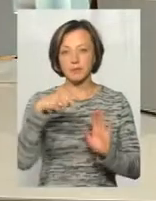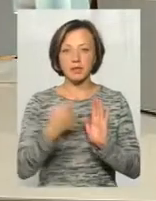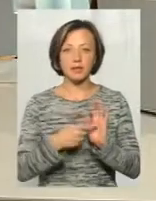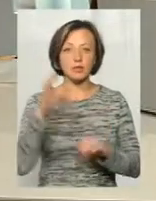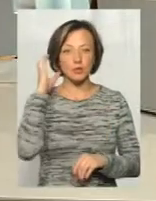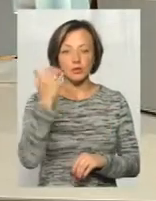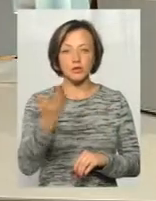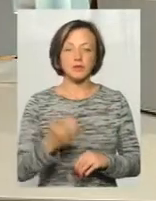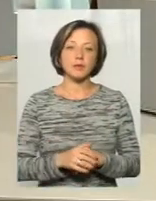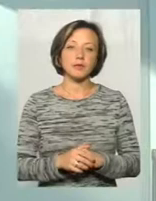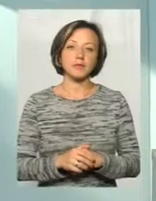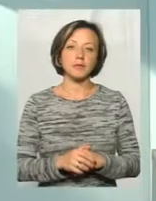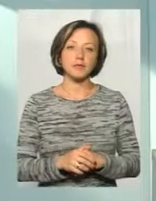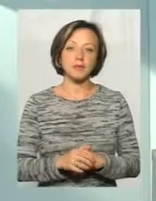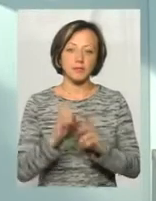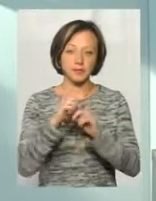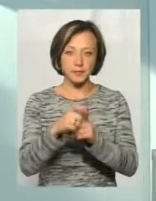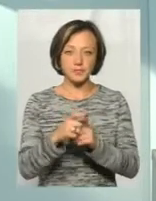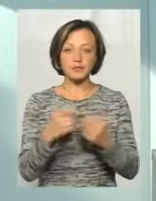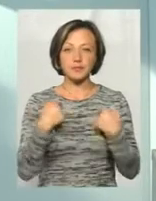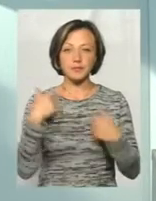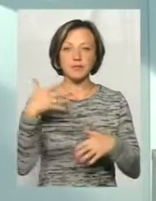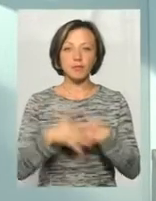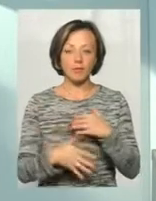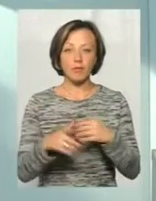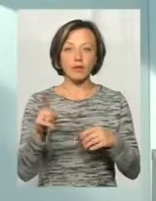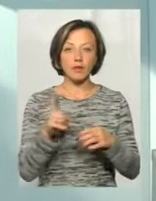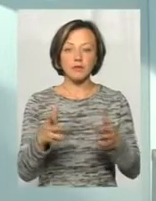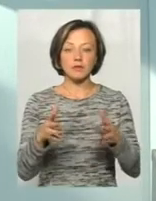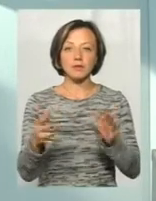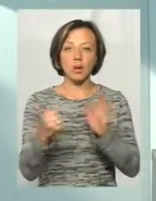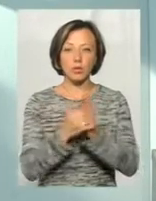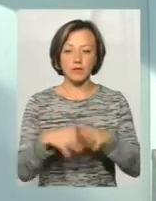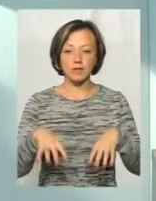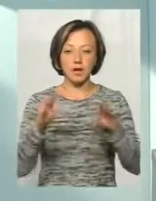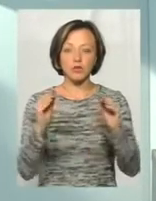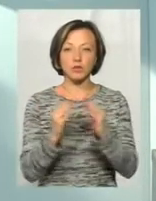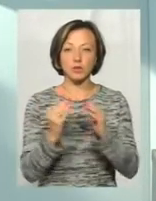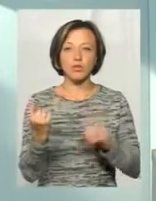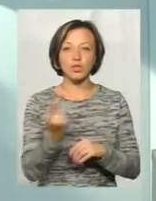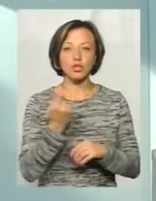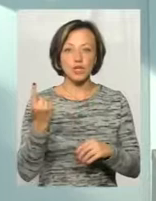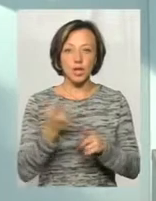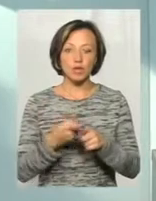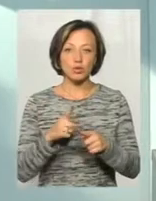ваше питання. Отож, пане Вадим. Ну, наскільки я зрозумів, що встановлений був загальнобудинковий лічильник, тому